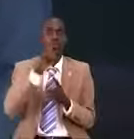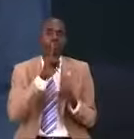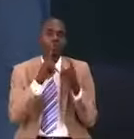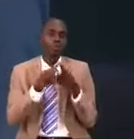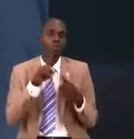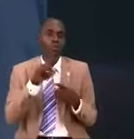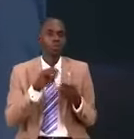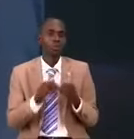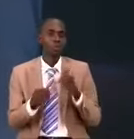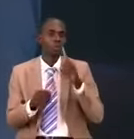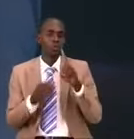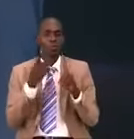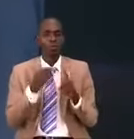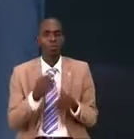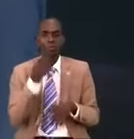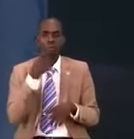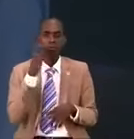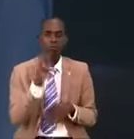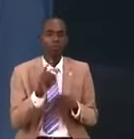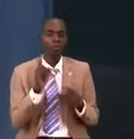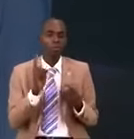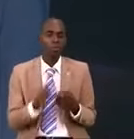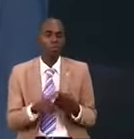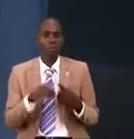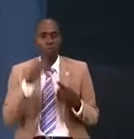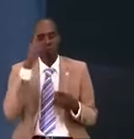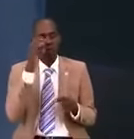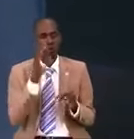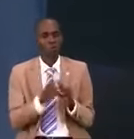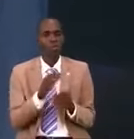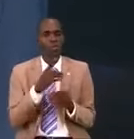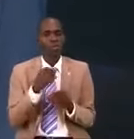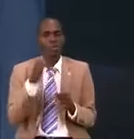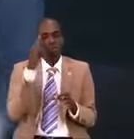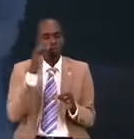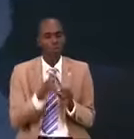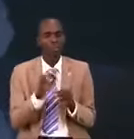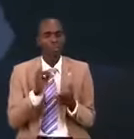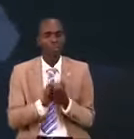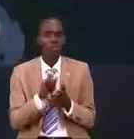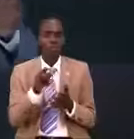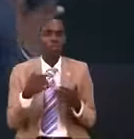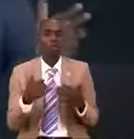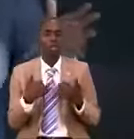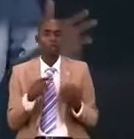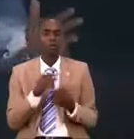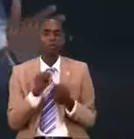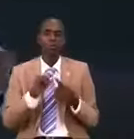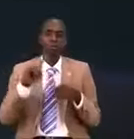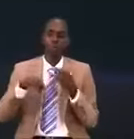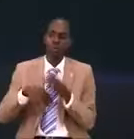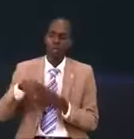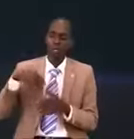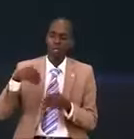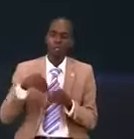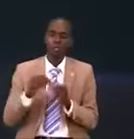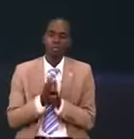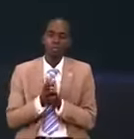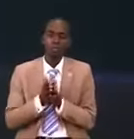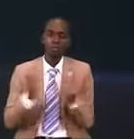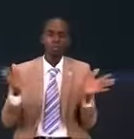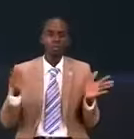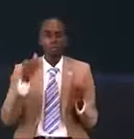que tu as tu as quand tu vas sur le terrain il ne parle pas tes doutes ne parle pas à tes craintes ne parle pas à vous pensez